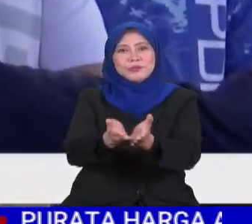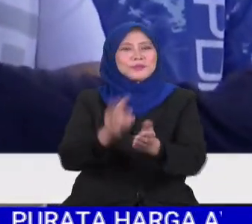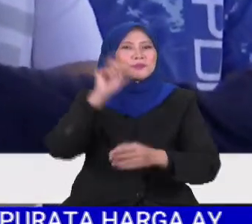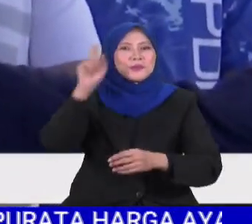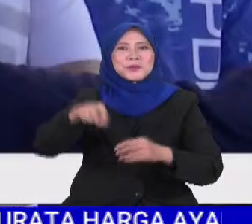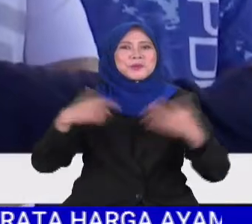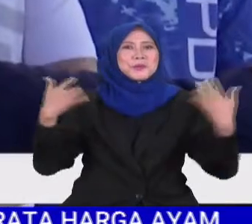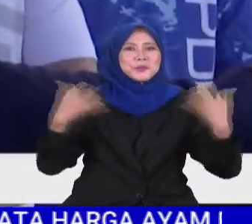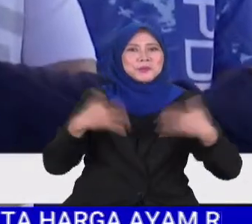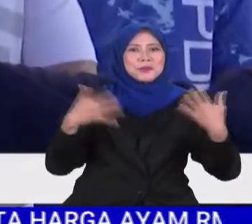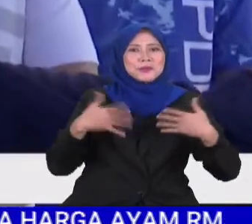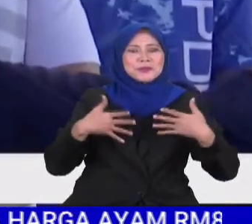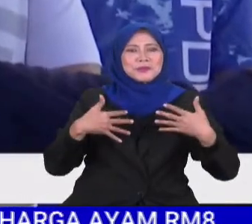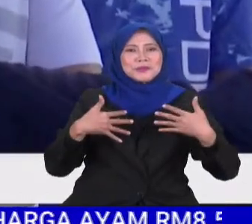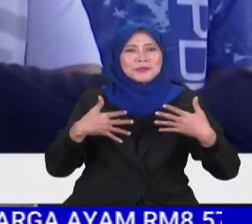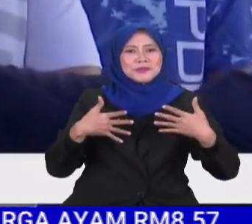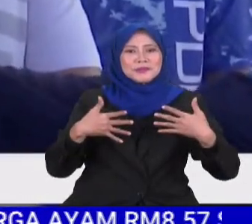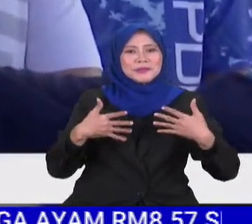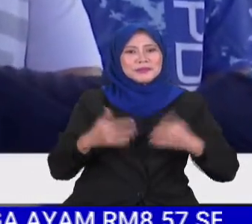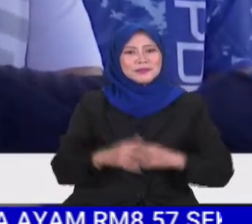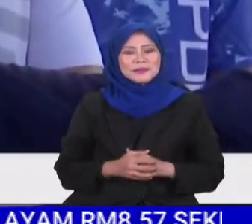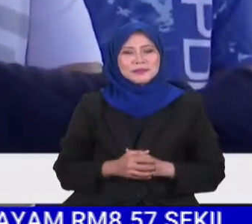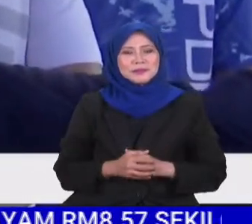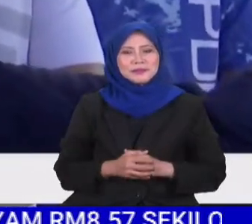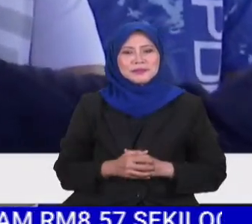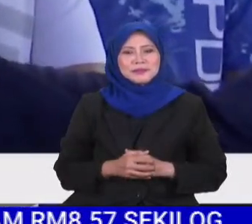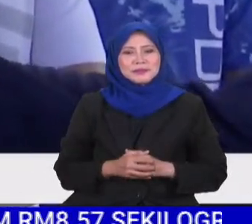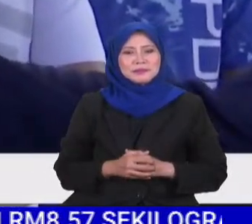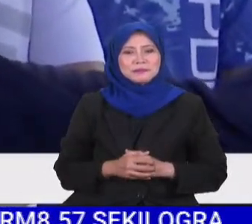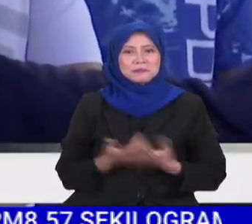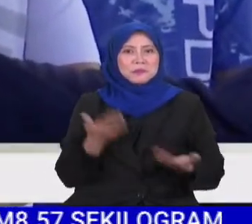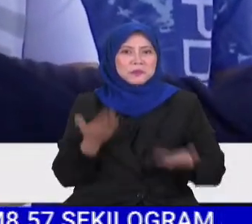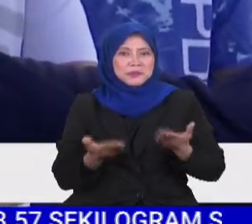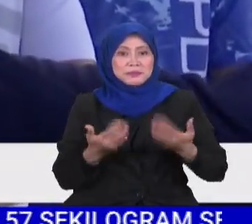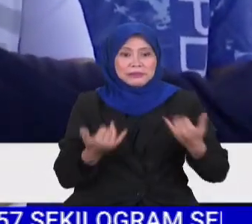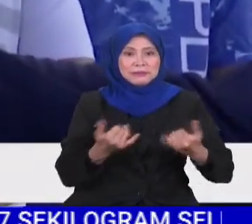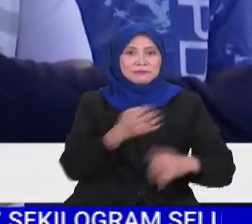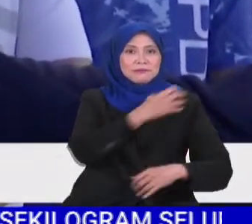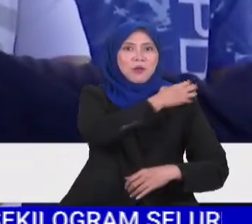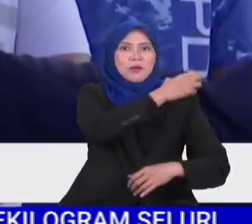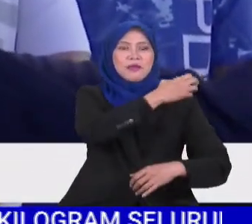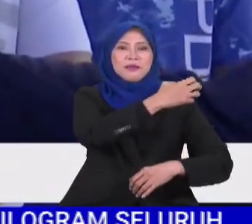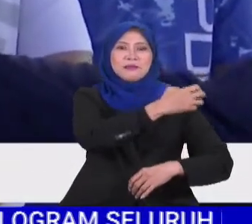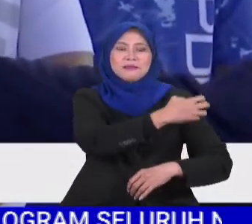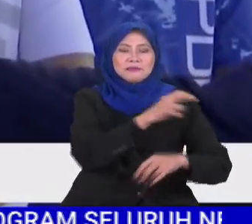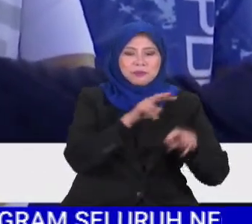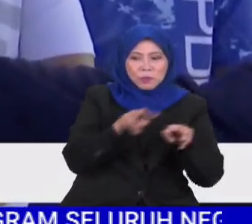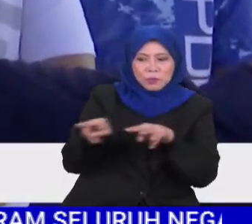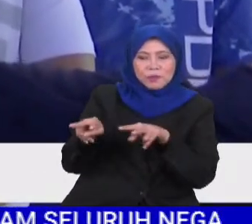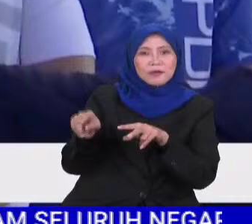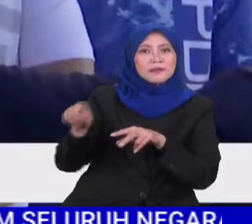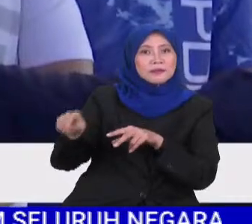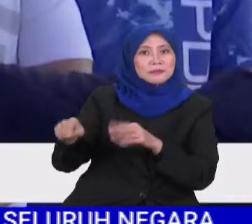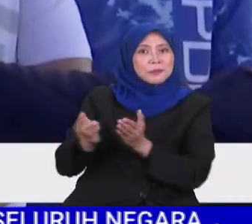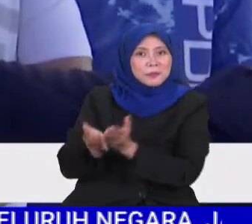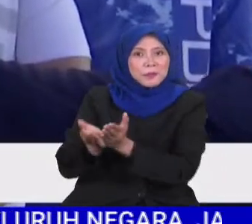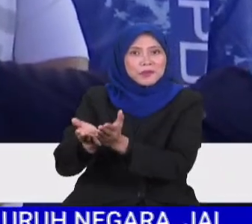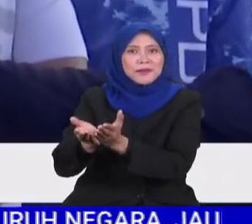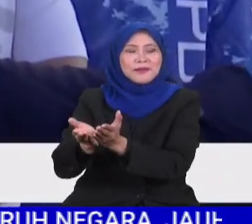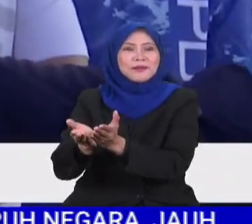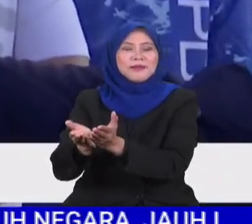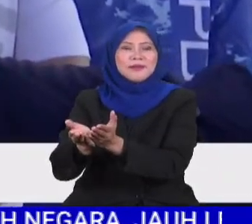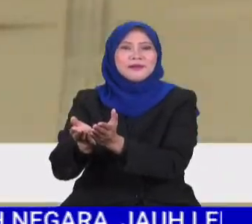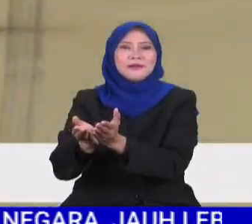takut daripada mungkin apa untuk melihat mereka ini